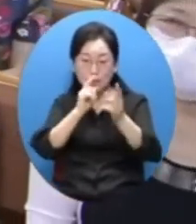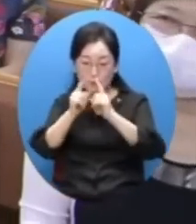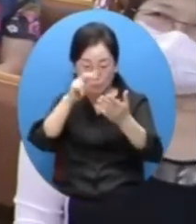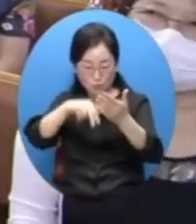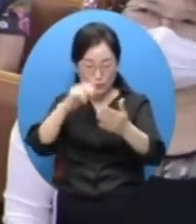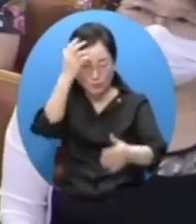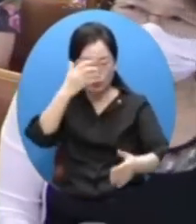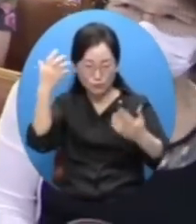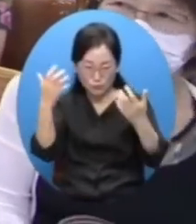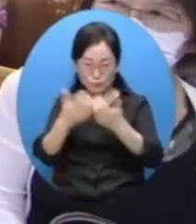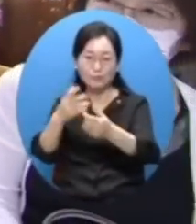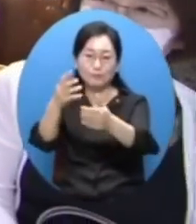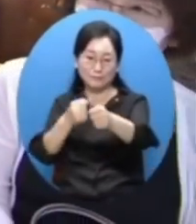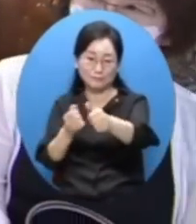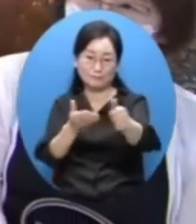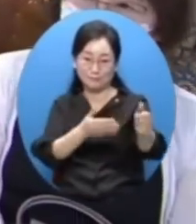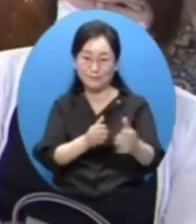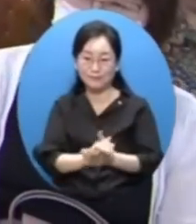것입니다.